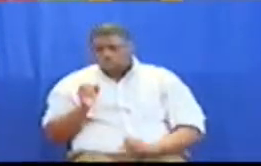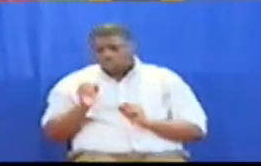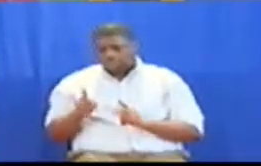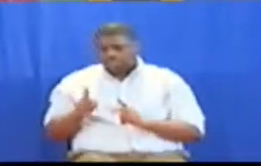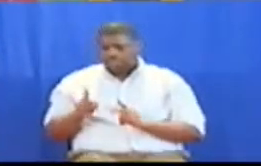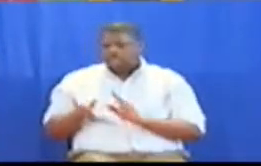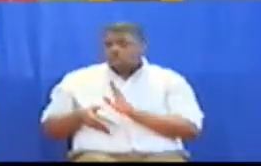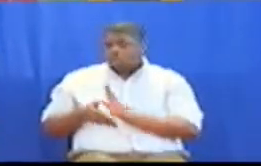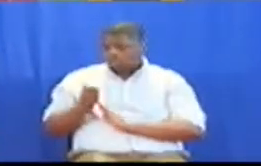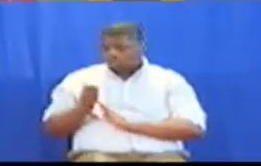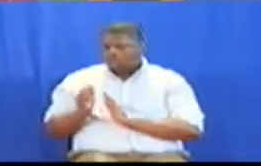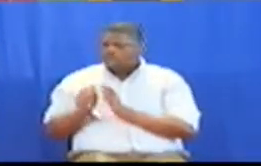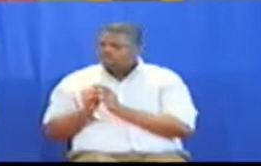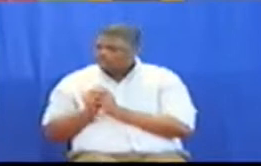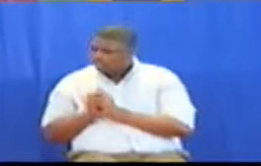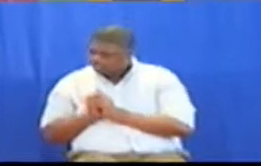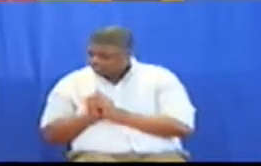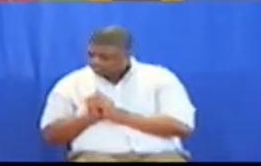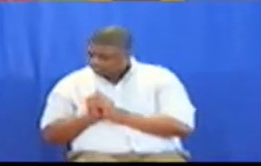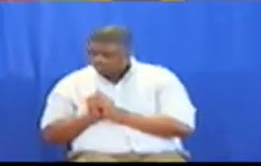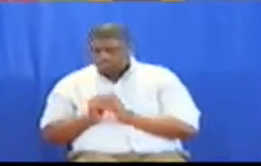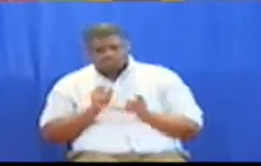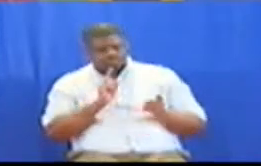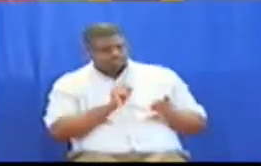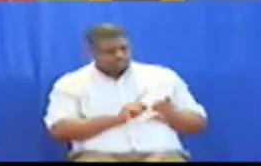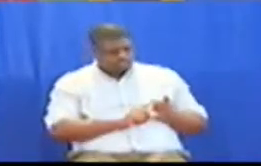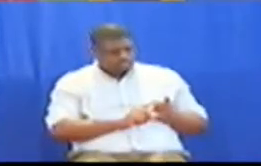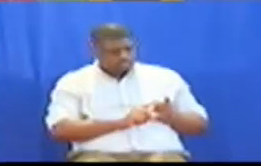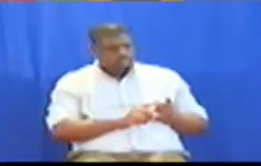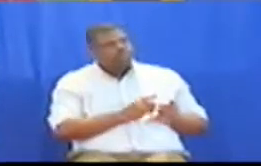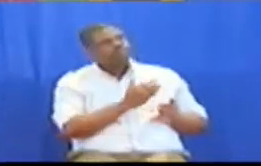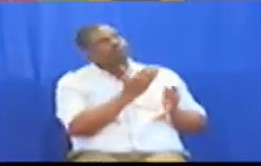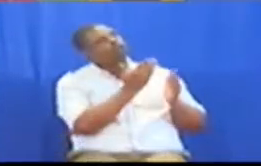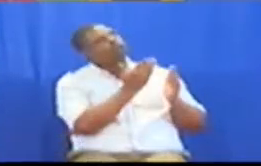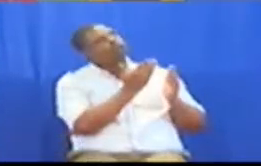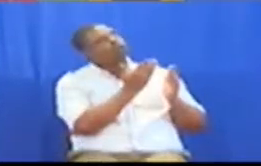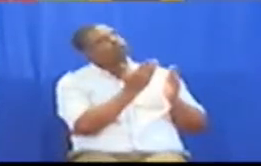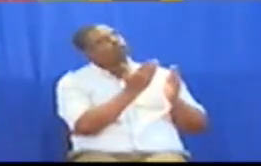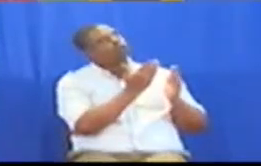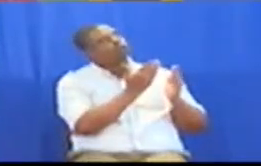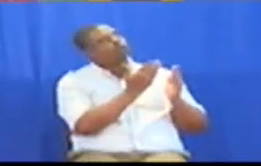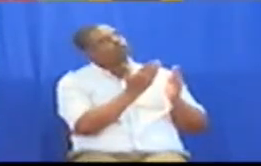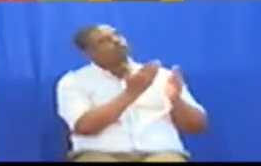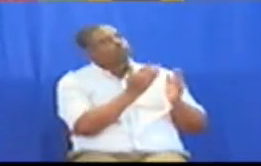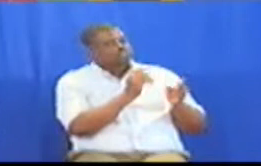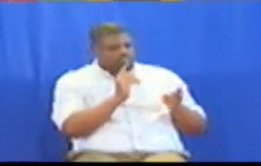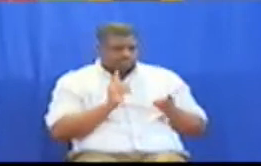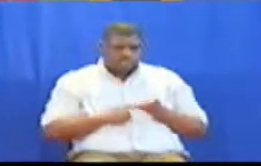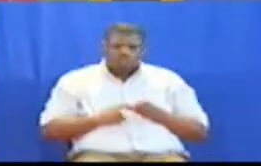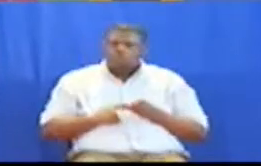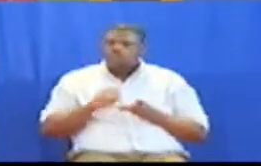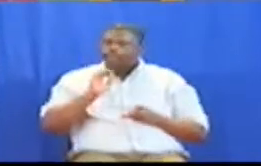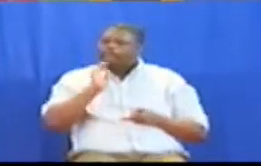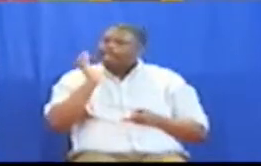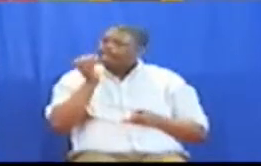ukamuomba Mwenyezi Mungu na ukachukua tahadhari, uweze ukawa juu ya mti ukasema wewe jirushe tu, malaika Mungu atatuma. Hapana. Ni